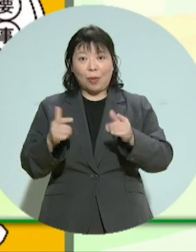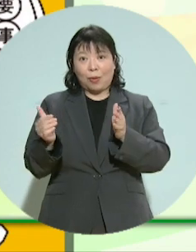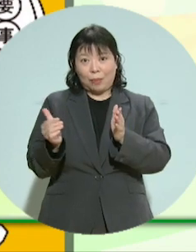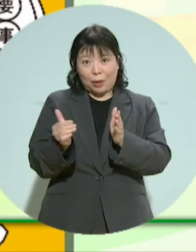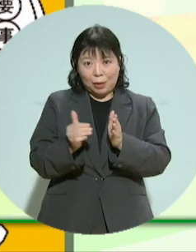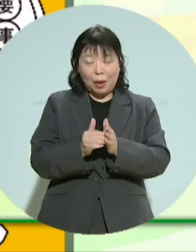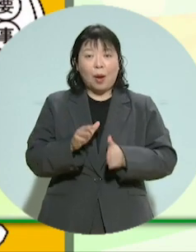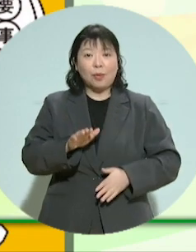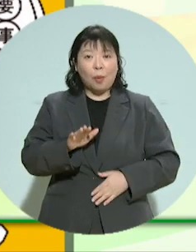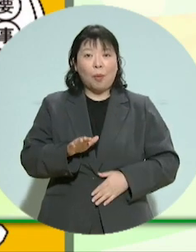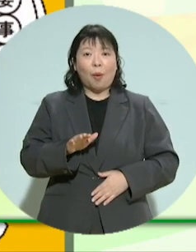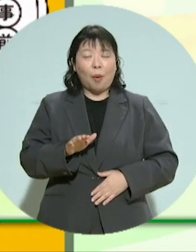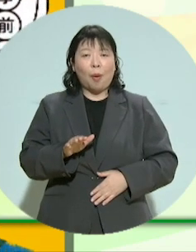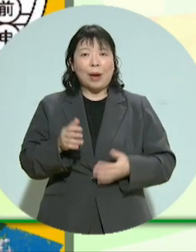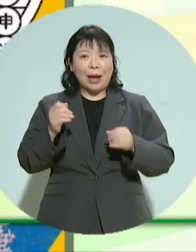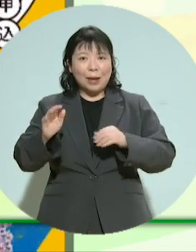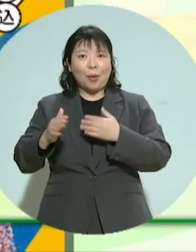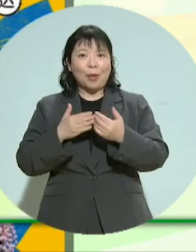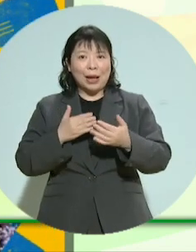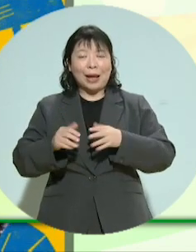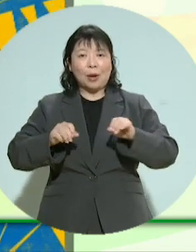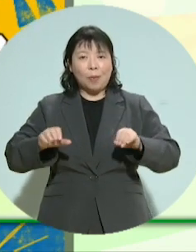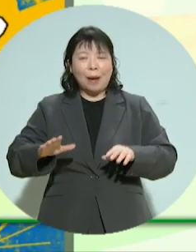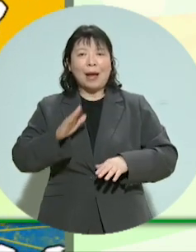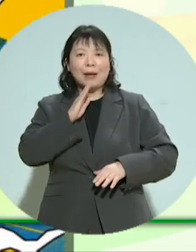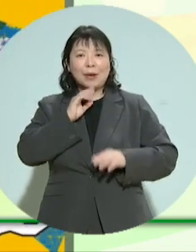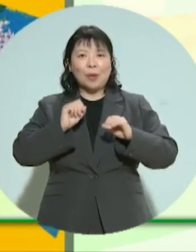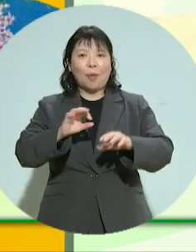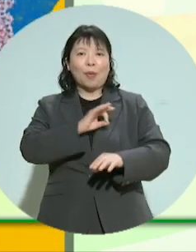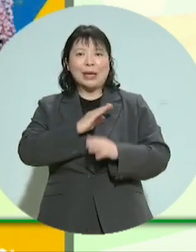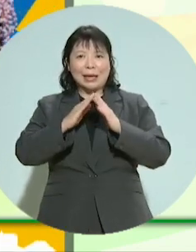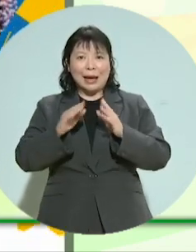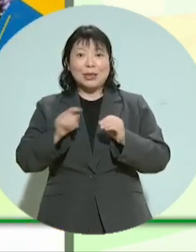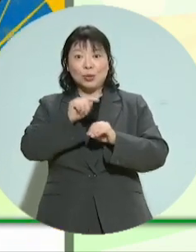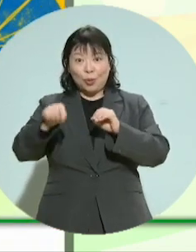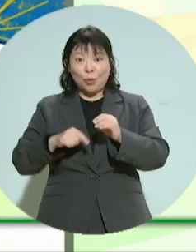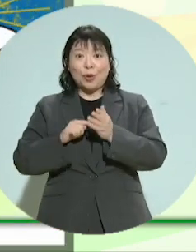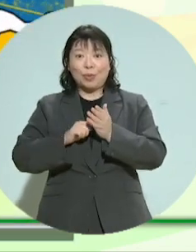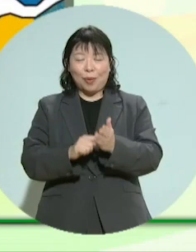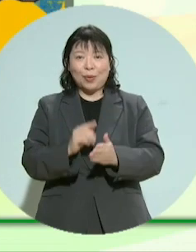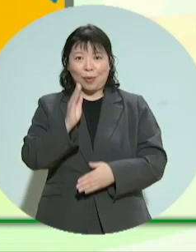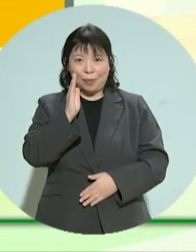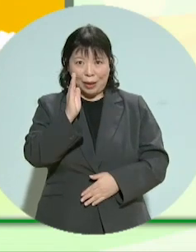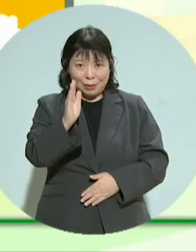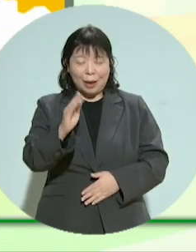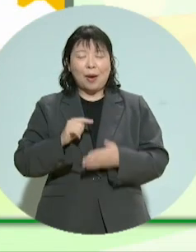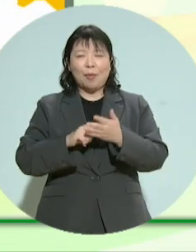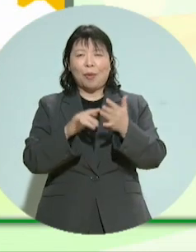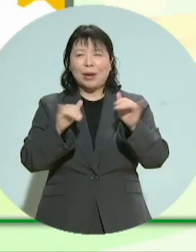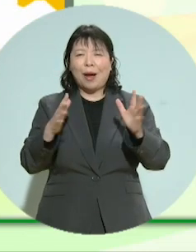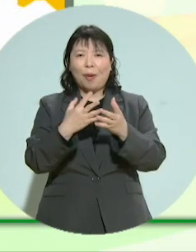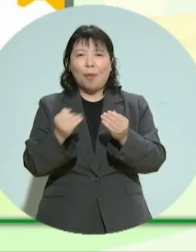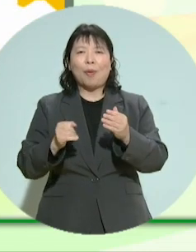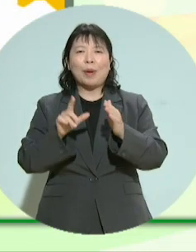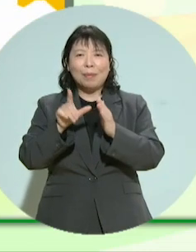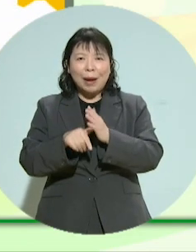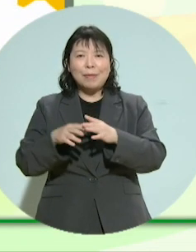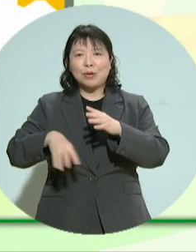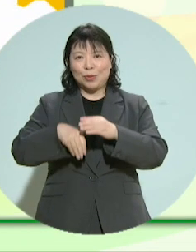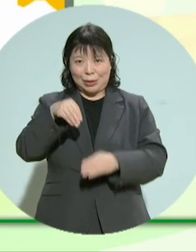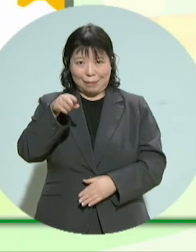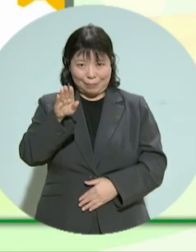芸能体験広場実行委員会事務局へお申し込みください。応募者多数の場合は抽選になります